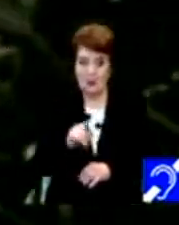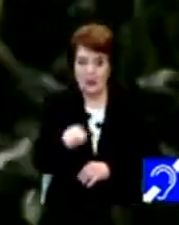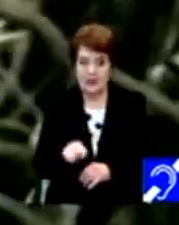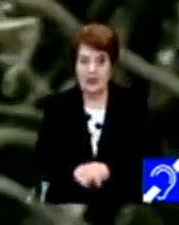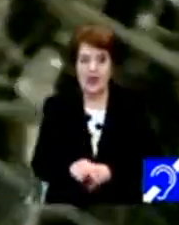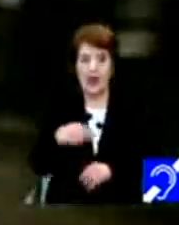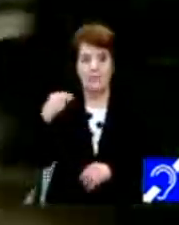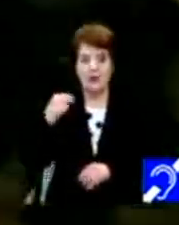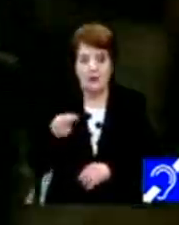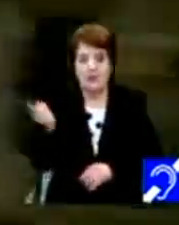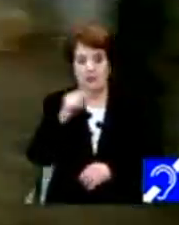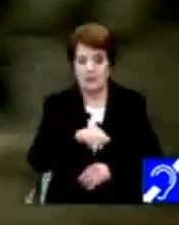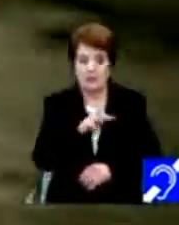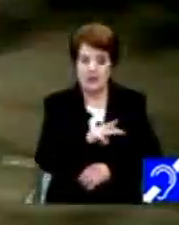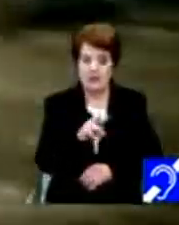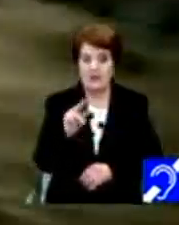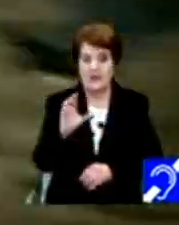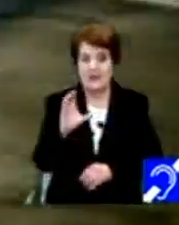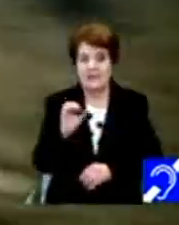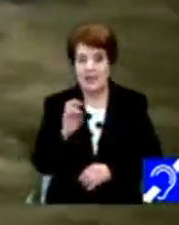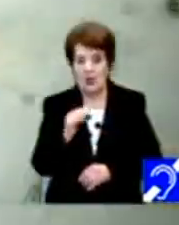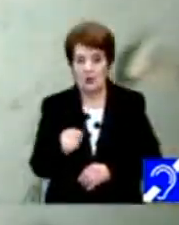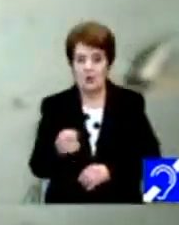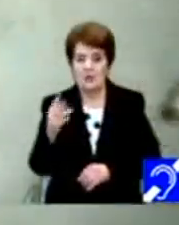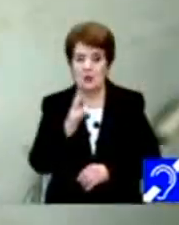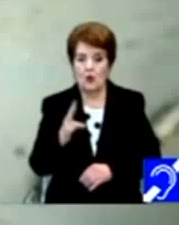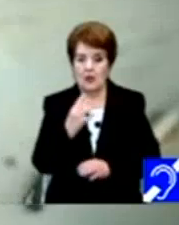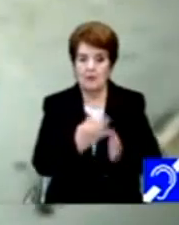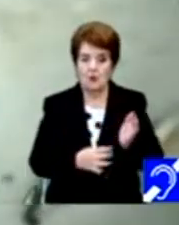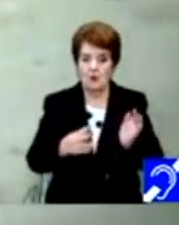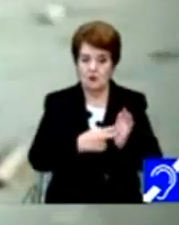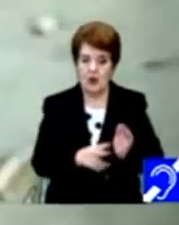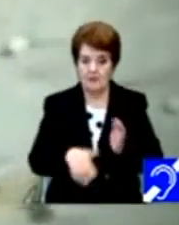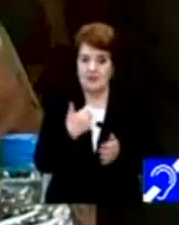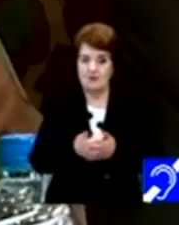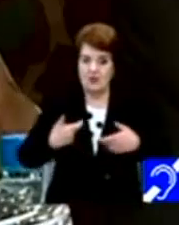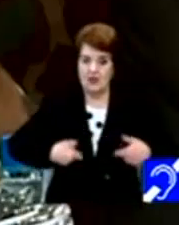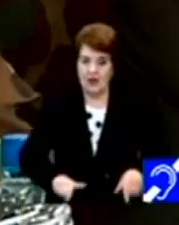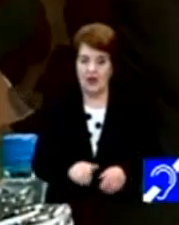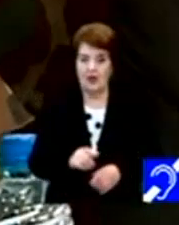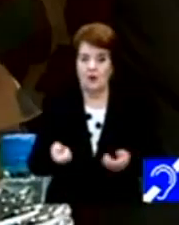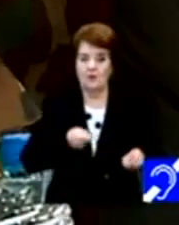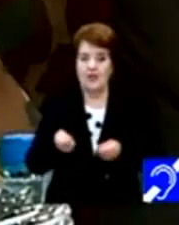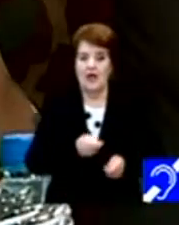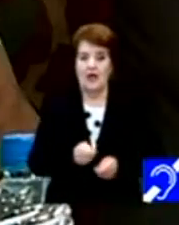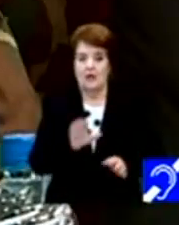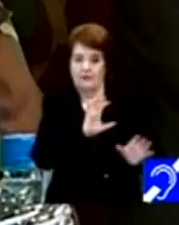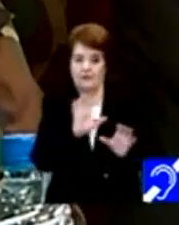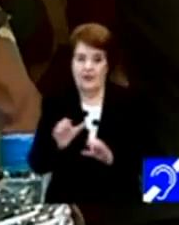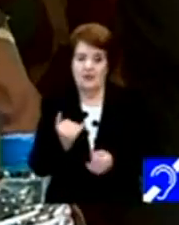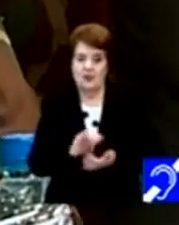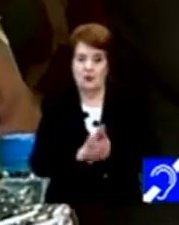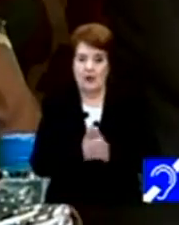de președintele de atunci, Mircea Snegur. Din noiembrie 1997, generalul a condus Departamentul de Protecție Civilă și